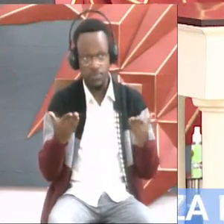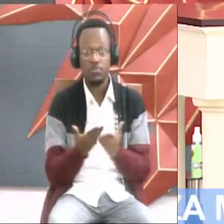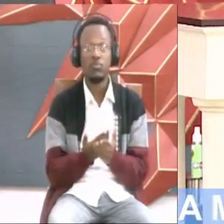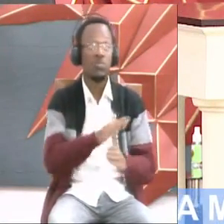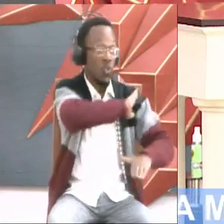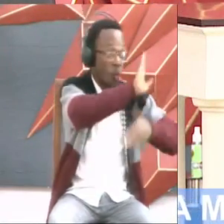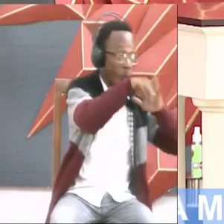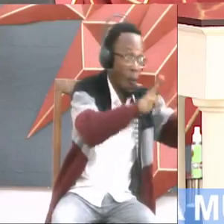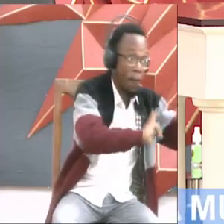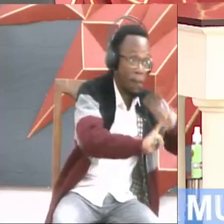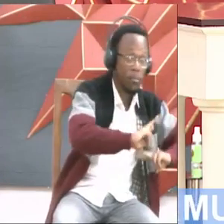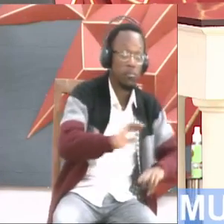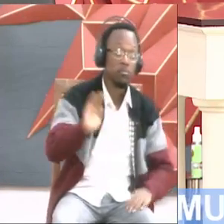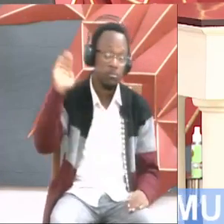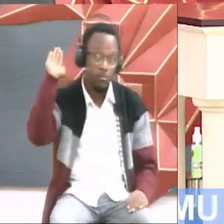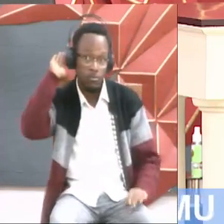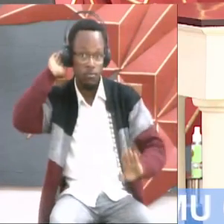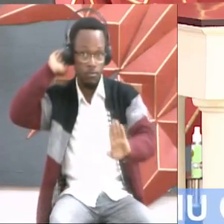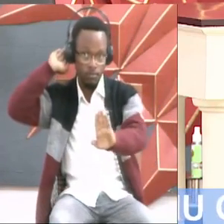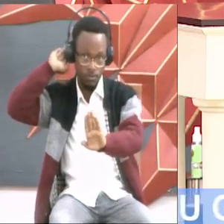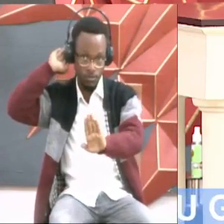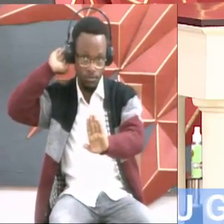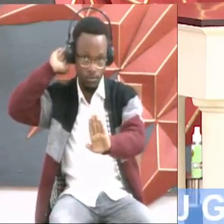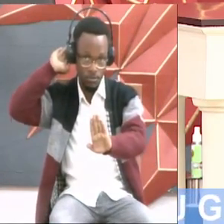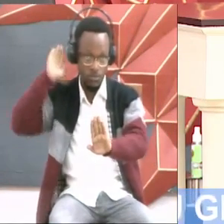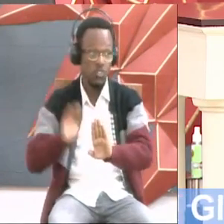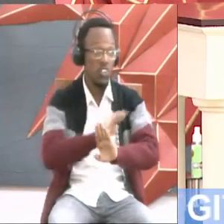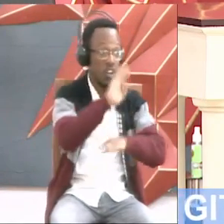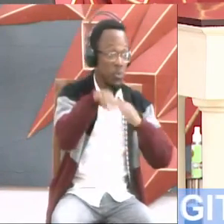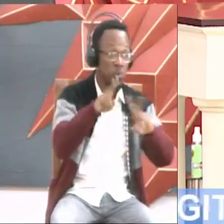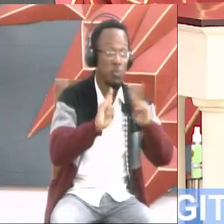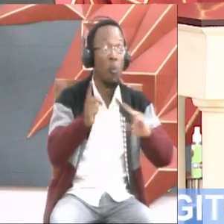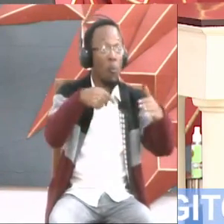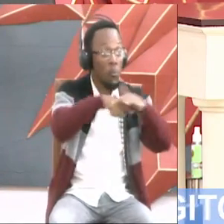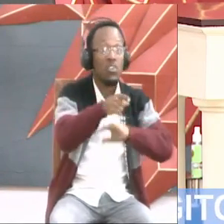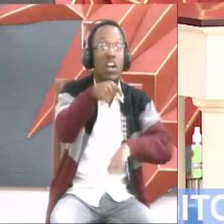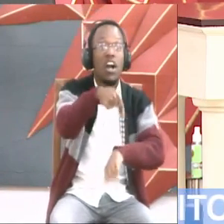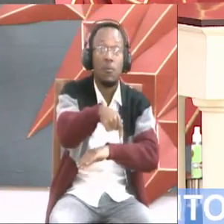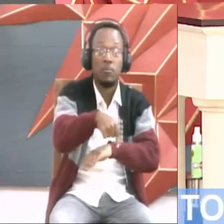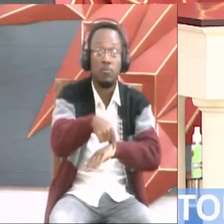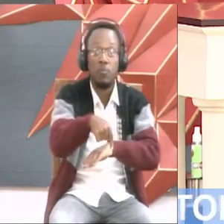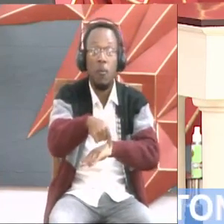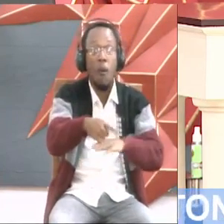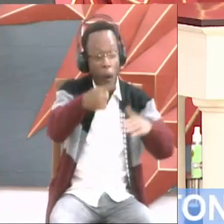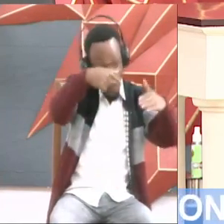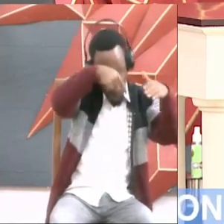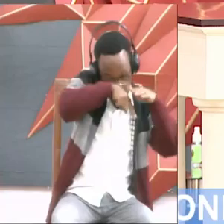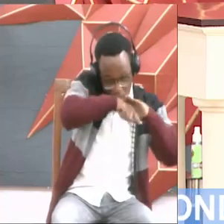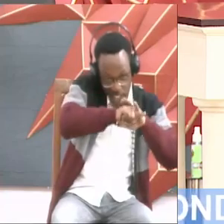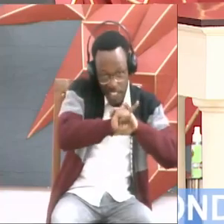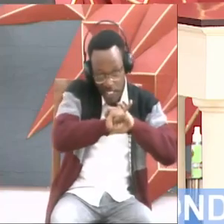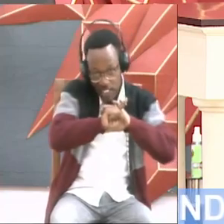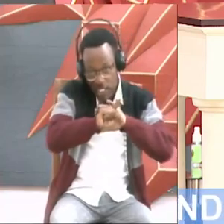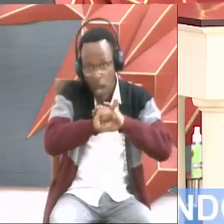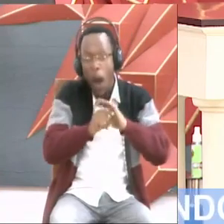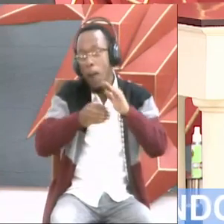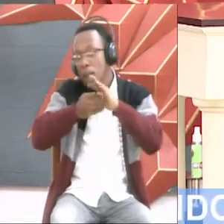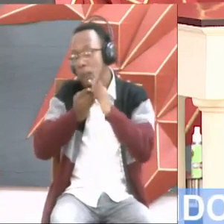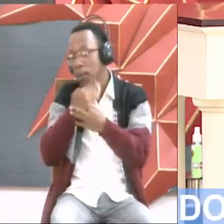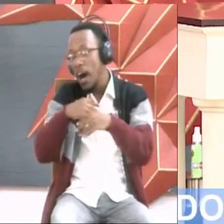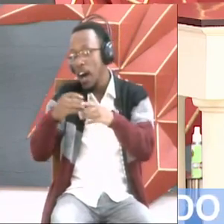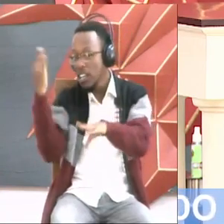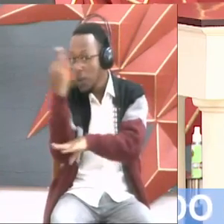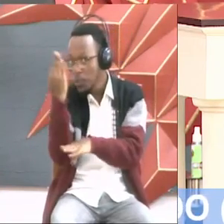C'est-à-dire la viande. Avant nous vage hano. Tous ceux qui sont venus. La kinjis va mutiler les cheese à nous tout ma bise. Na